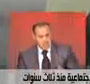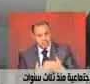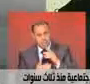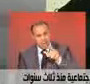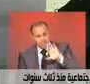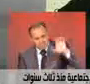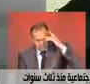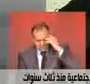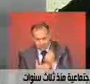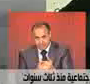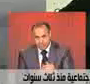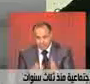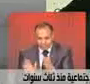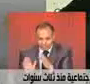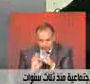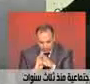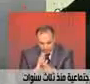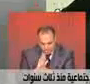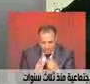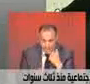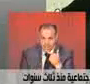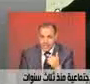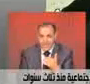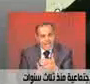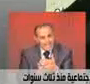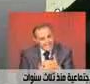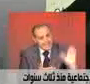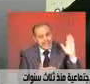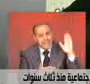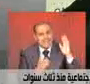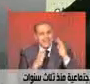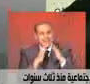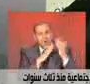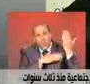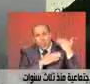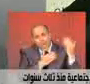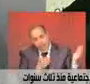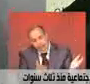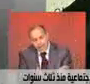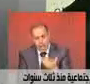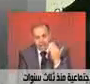يبني وحده. برنامج هذا مسمينه ازاله الاكواخ،